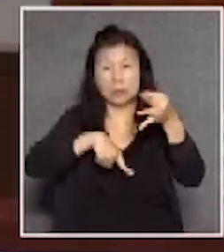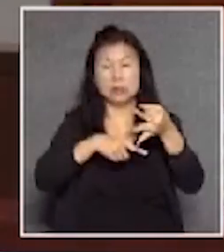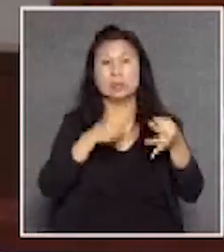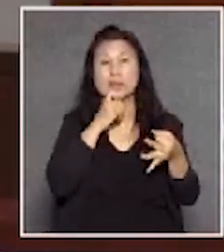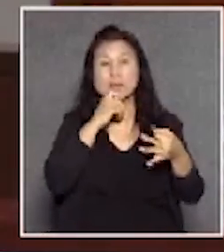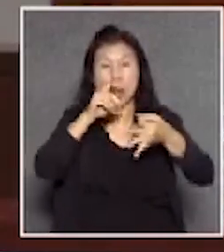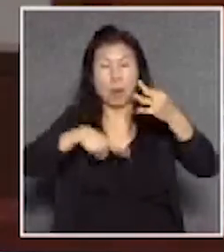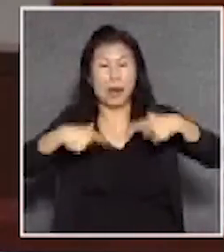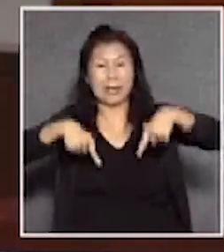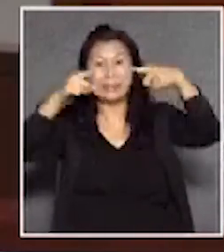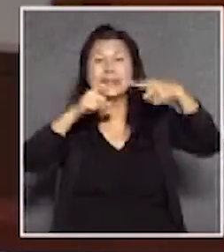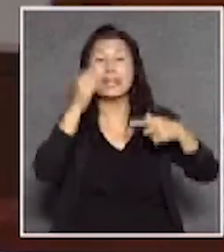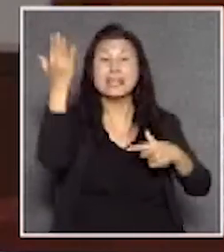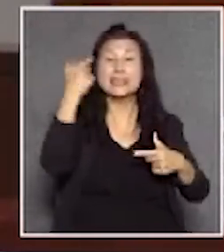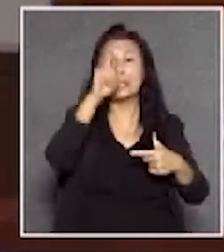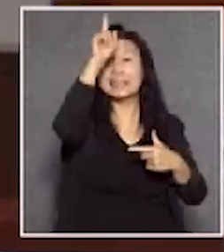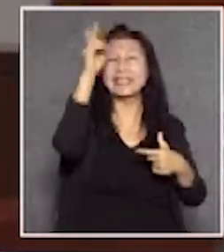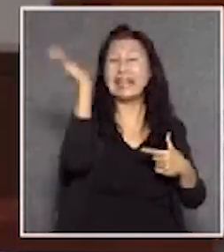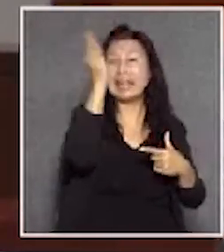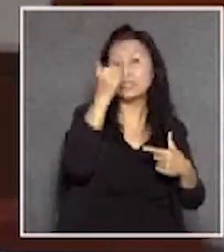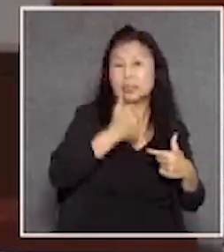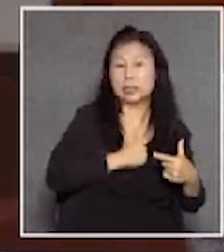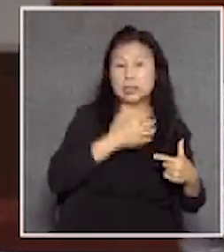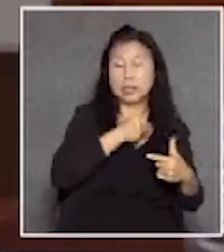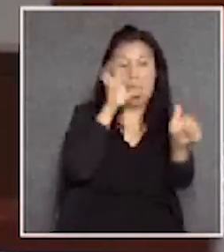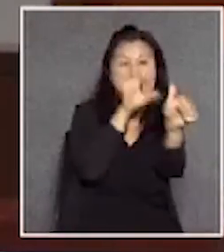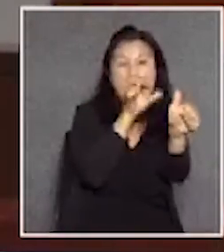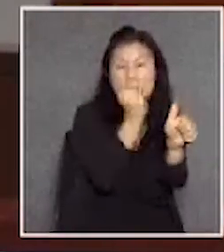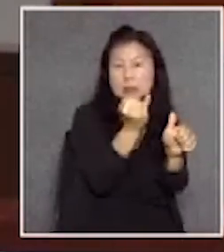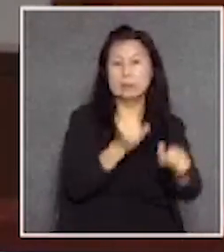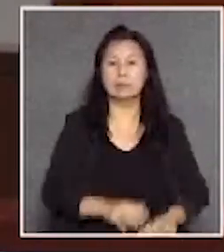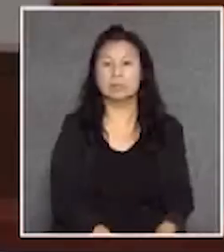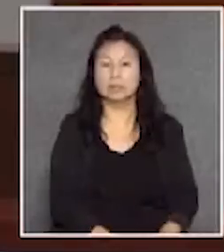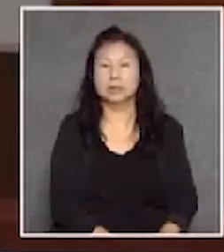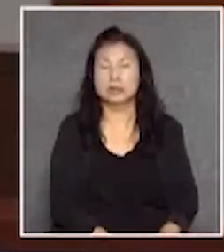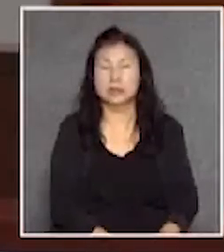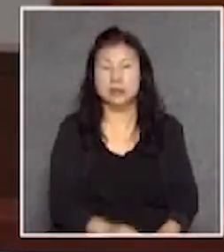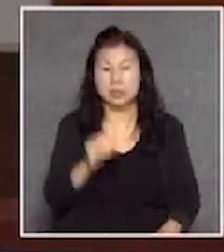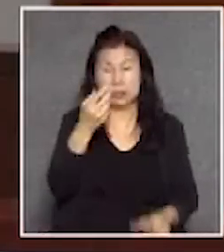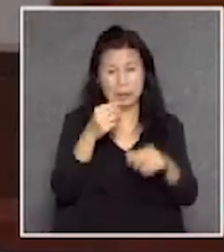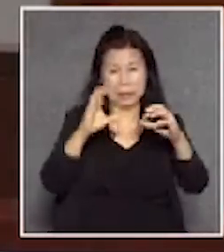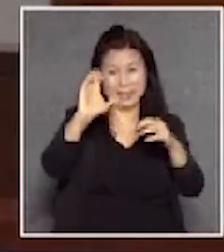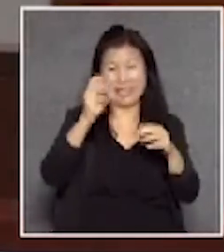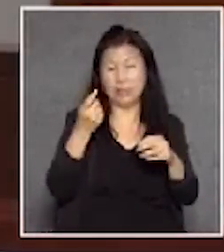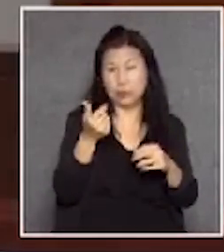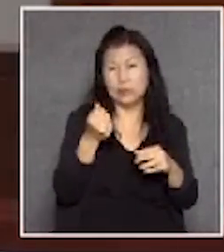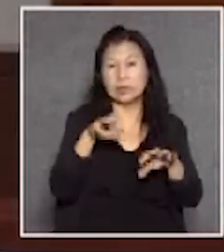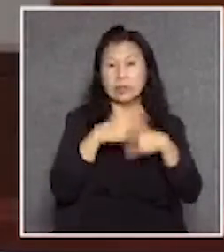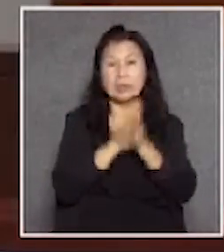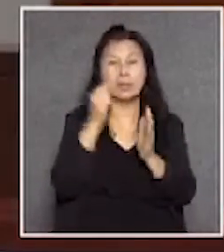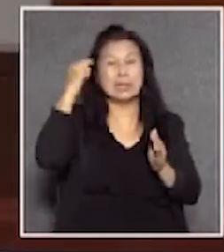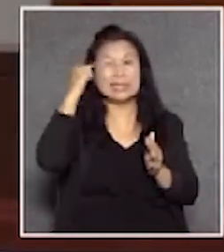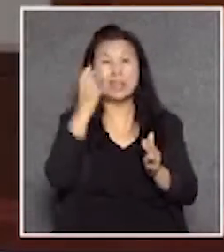超英，即是前天文台台長，痛斥這個陳茂波是思想